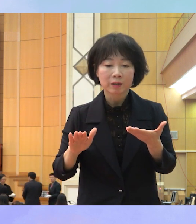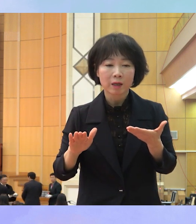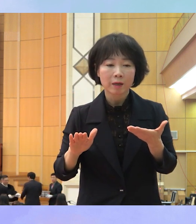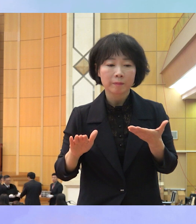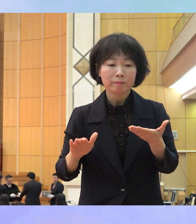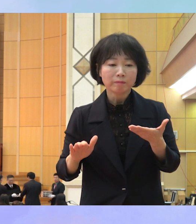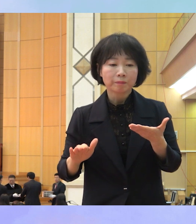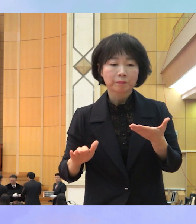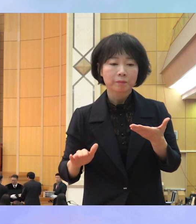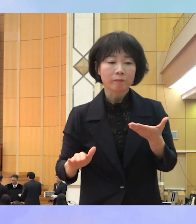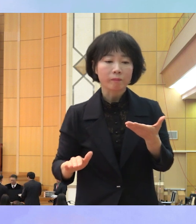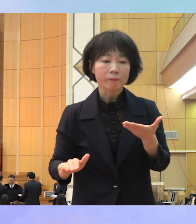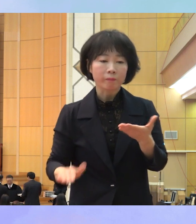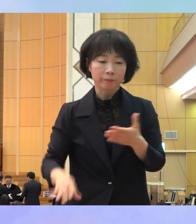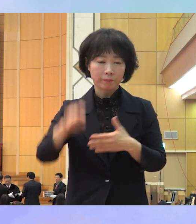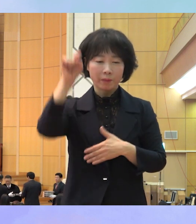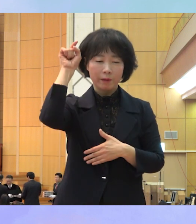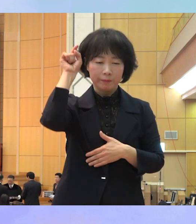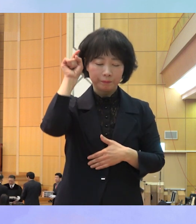몸일세.